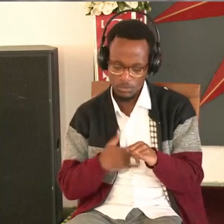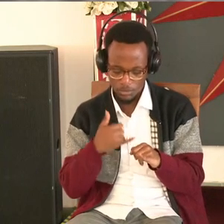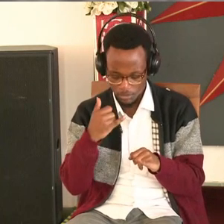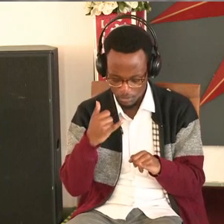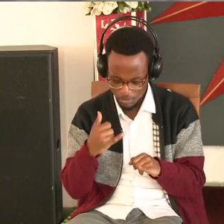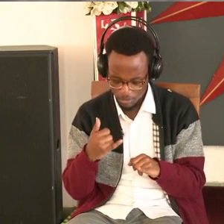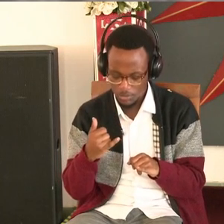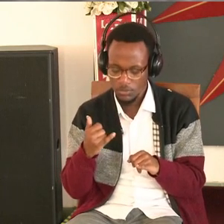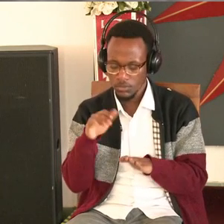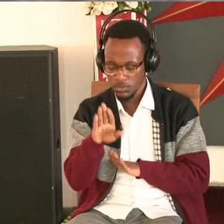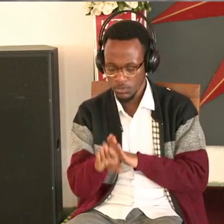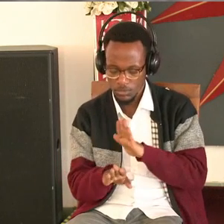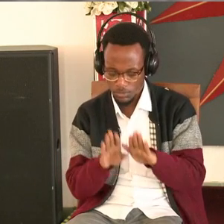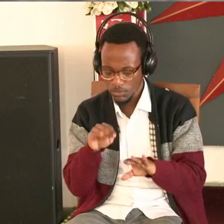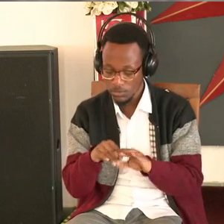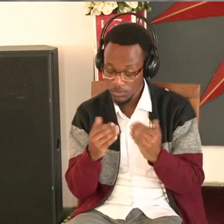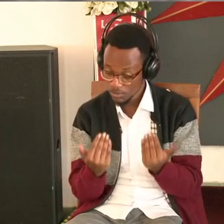à ta